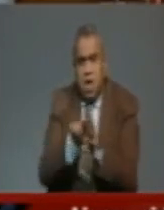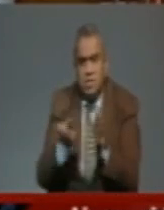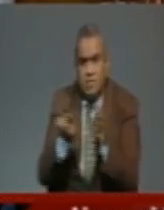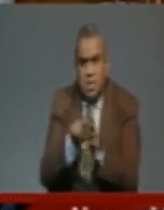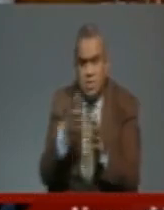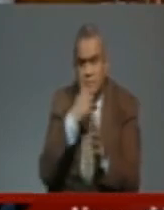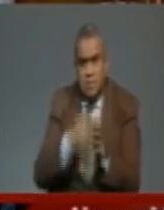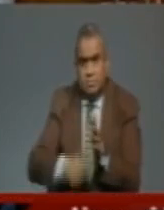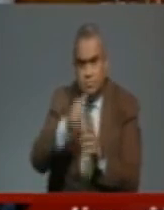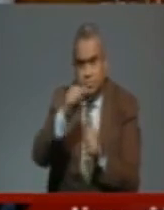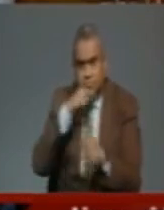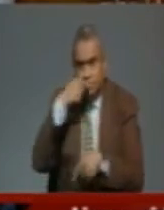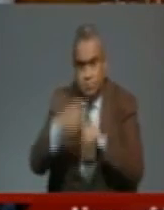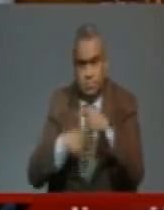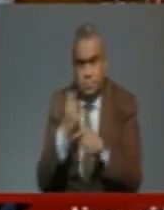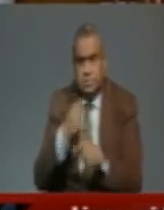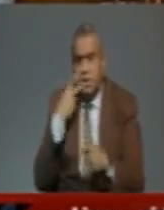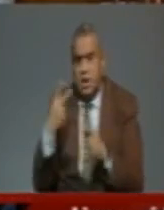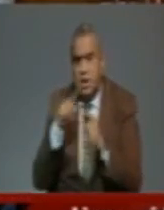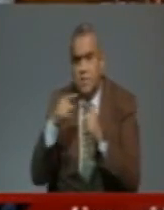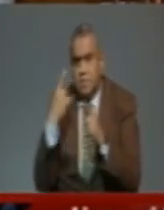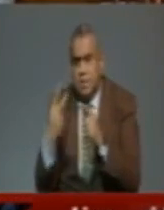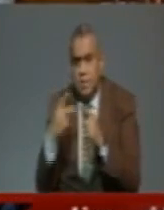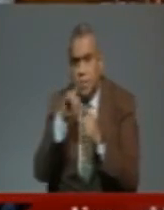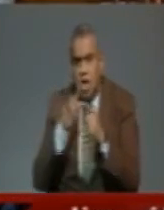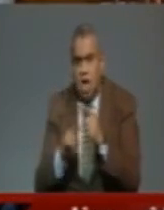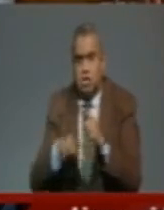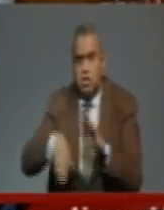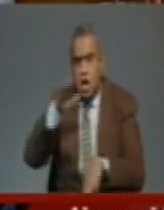ساحة تداول 2.2 كيلو متر مربع.